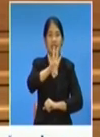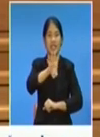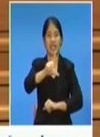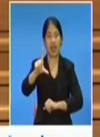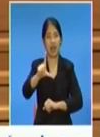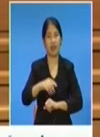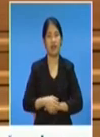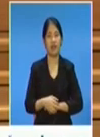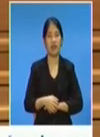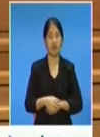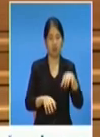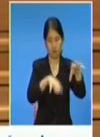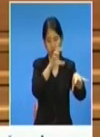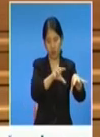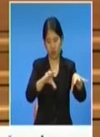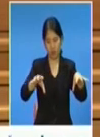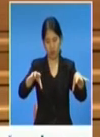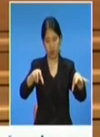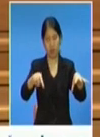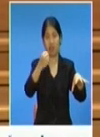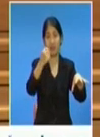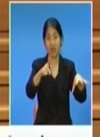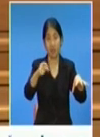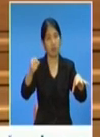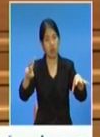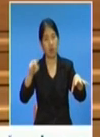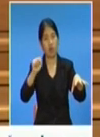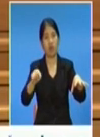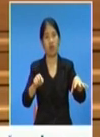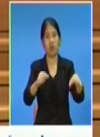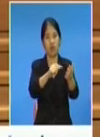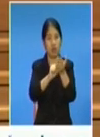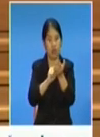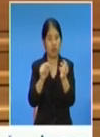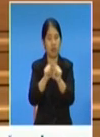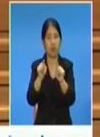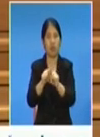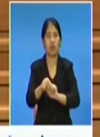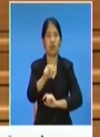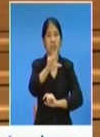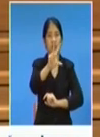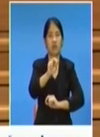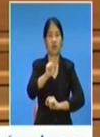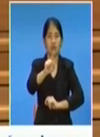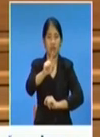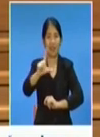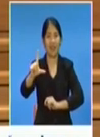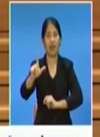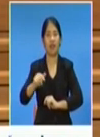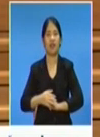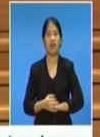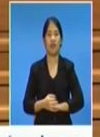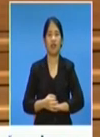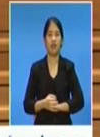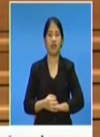12บริษัท11บริษัทเสนอราคาเท่ากันทุกตัวอักษรครับ34ล้านเลขกี่ตัวครับ8มั้งครับ9มั้งครับลอตเ